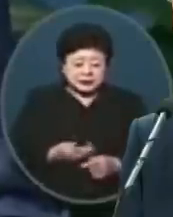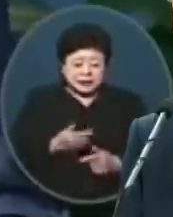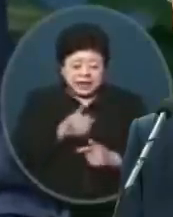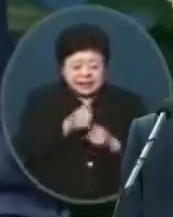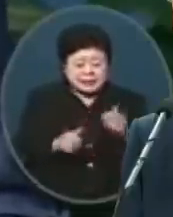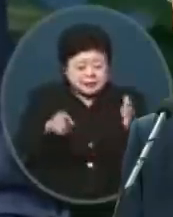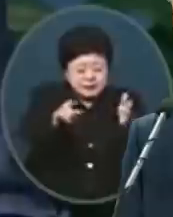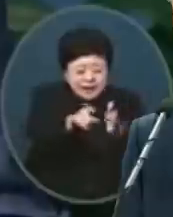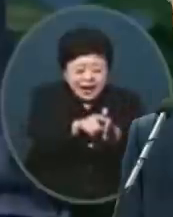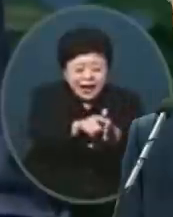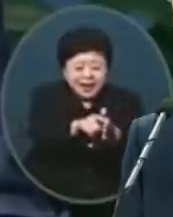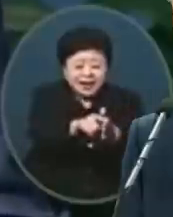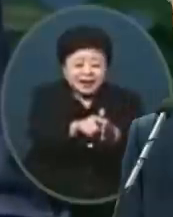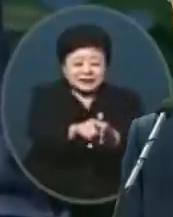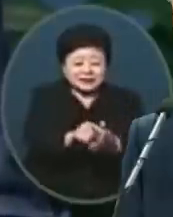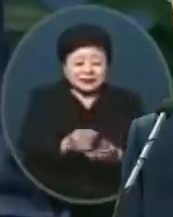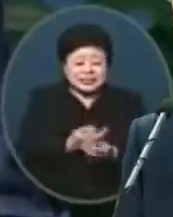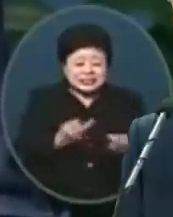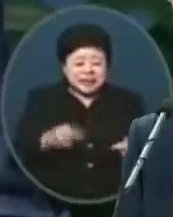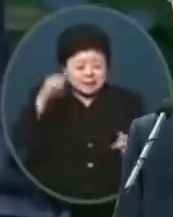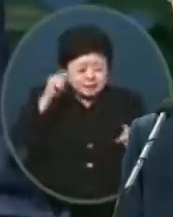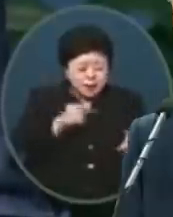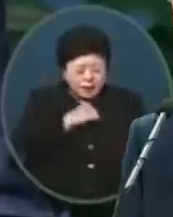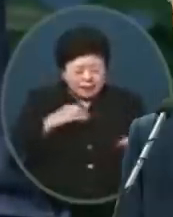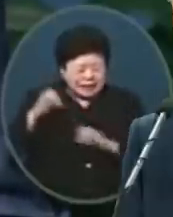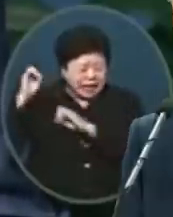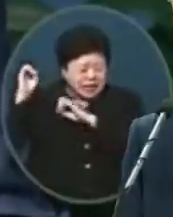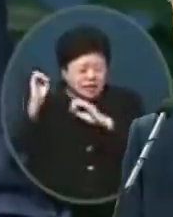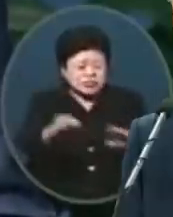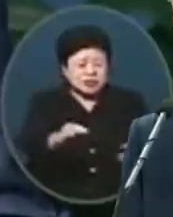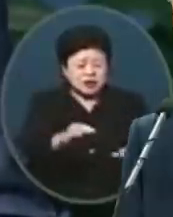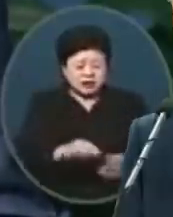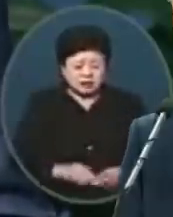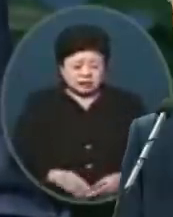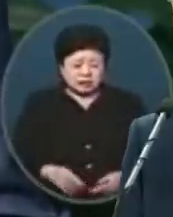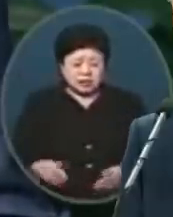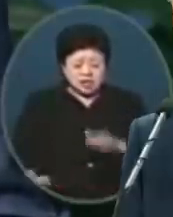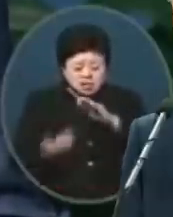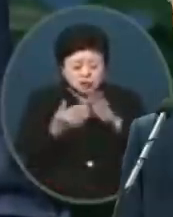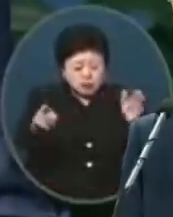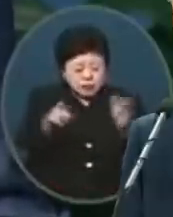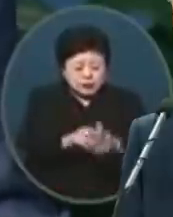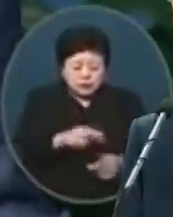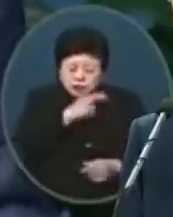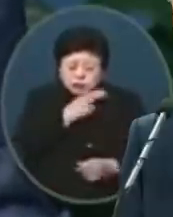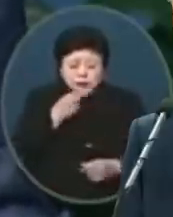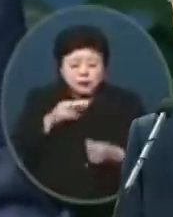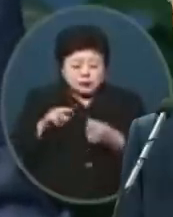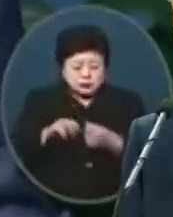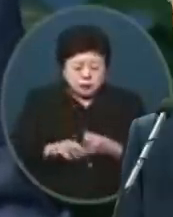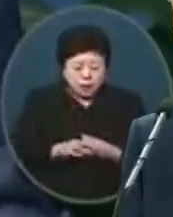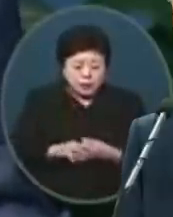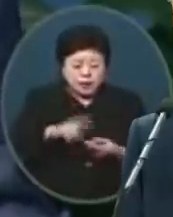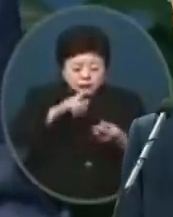믿어라, 누구든지 산들에 명하여 저 바다에 던지라고 그것이 이룰 줄 믿고 의심하지 않으면 그대로